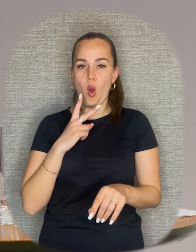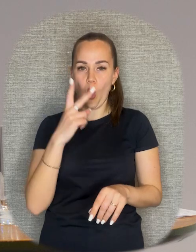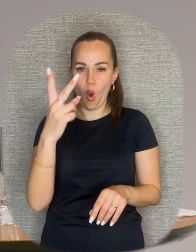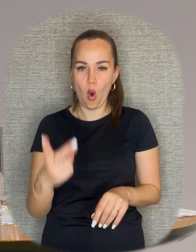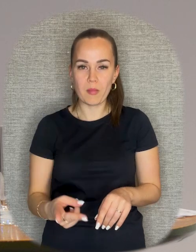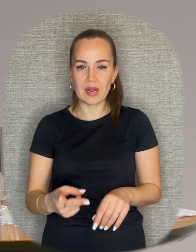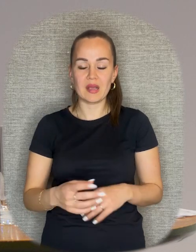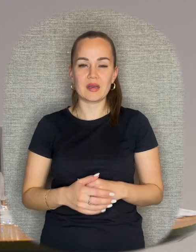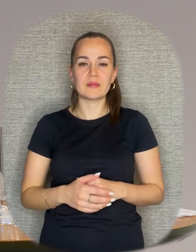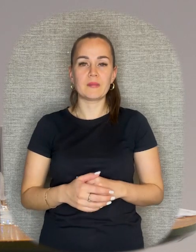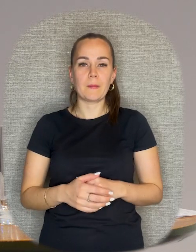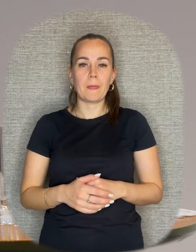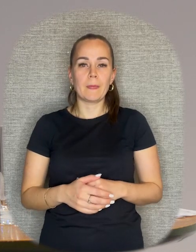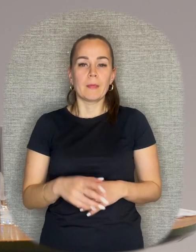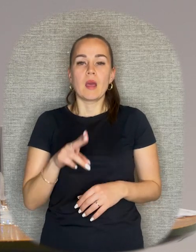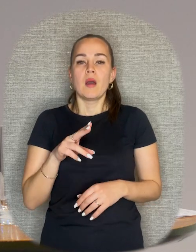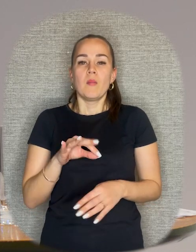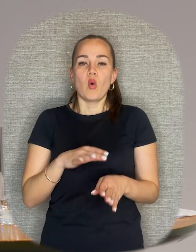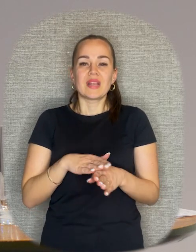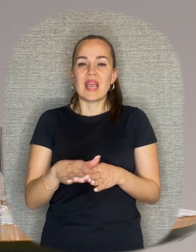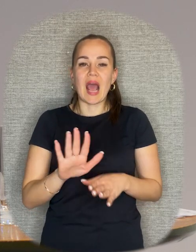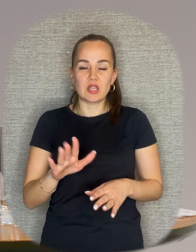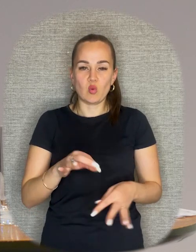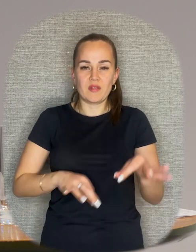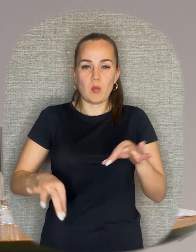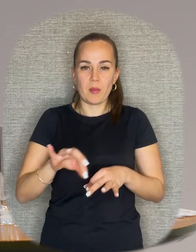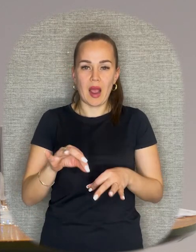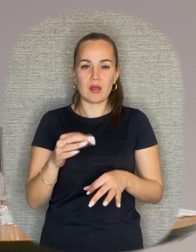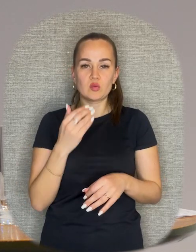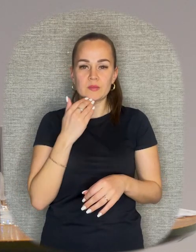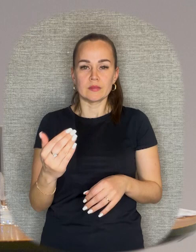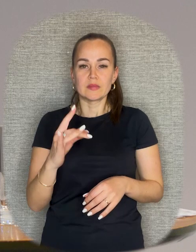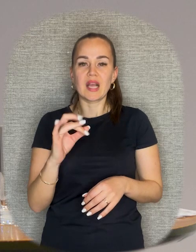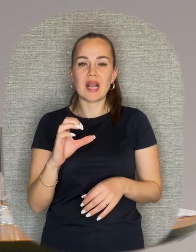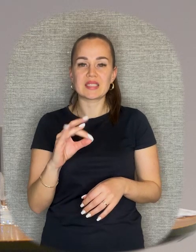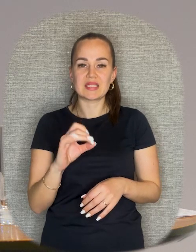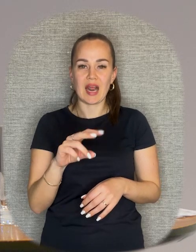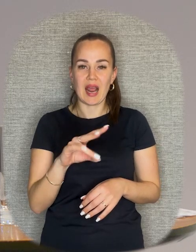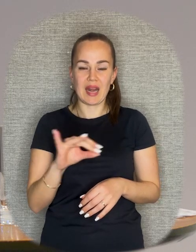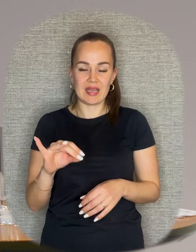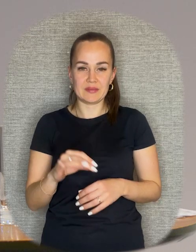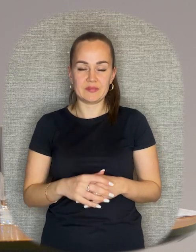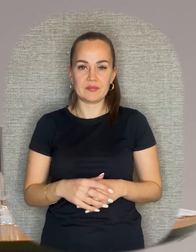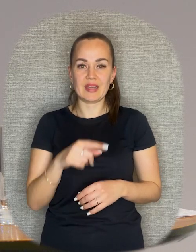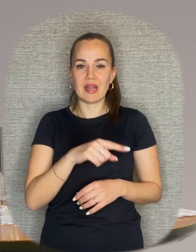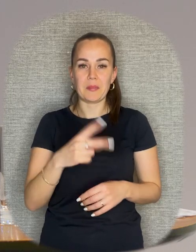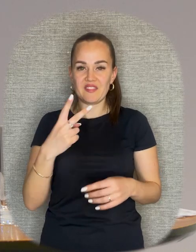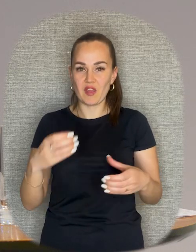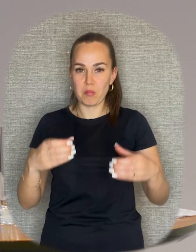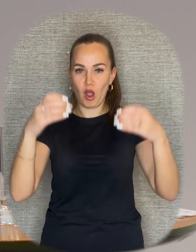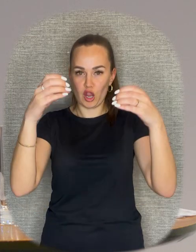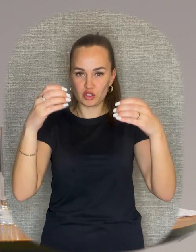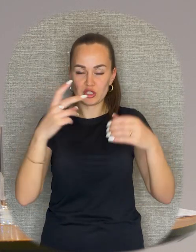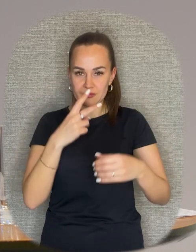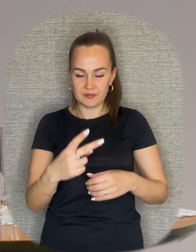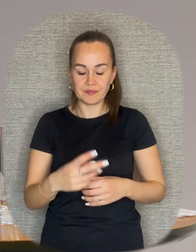приблизить здание к облику э по нереализованного проекту стрели и вот здесь я